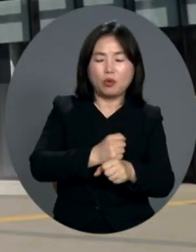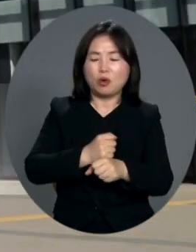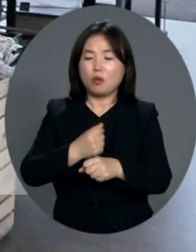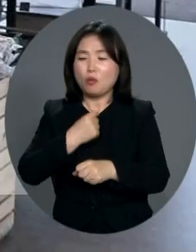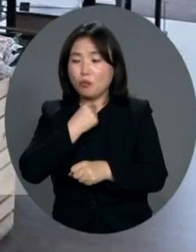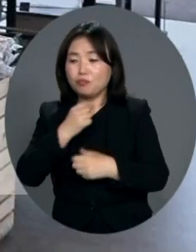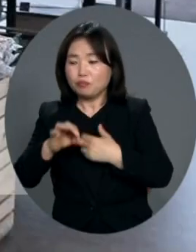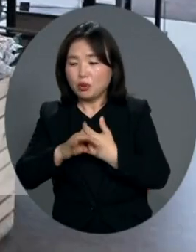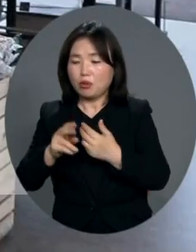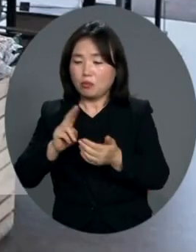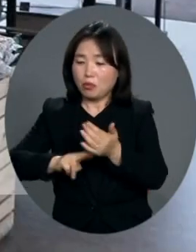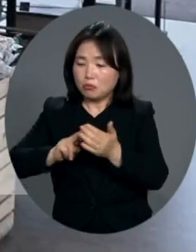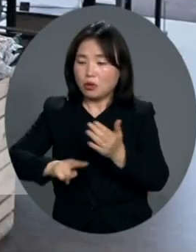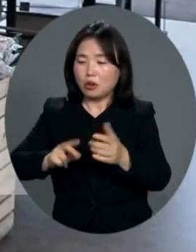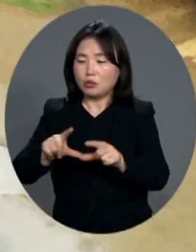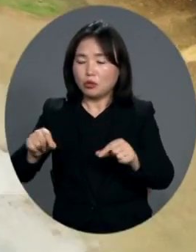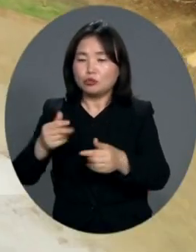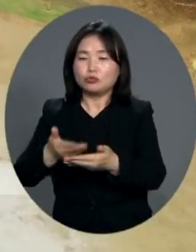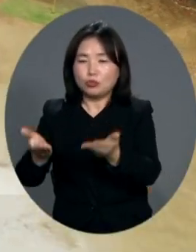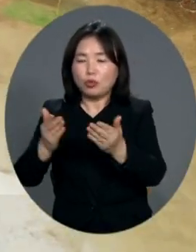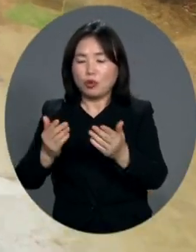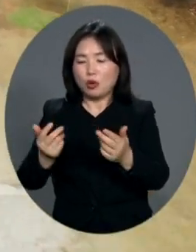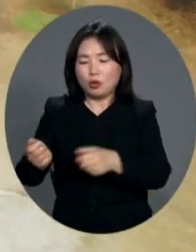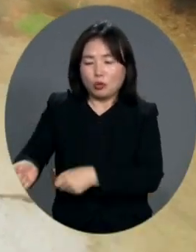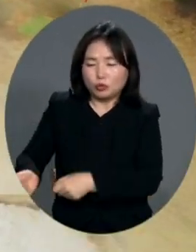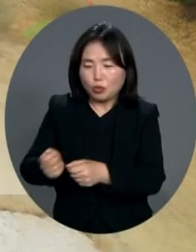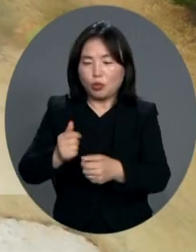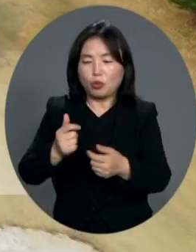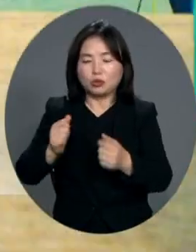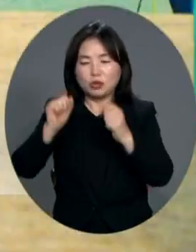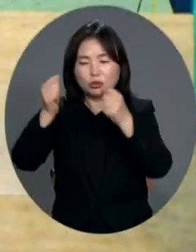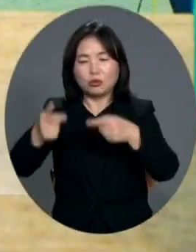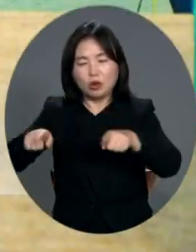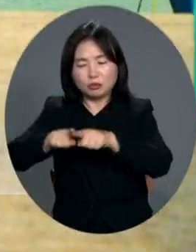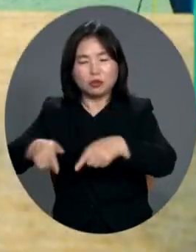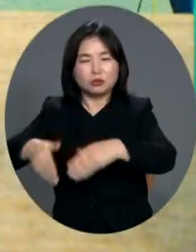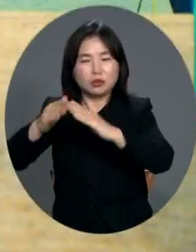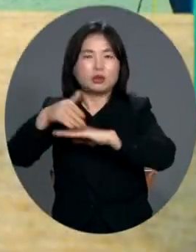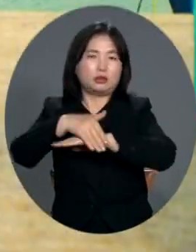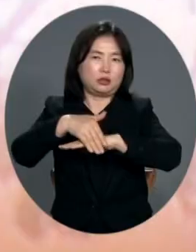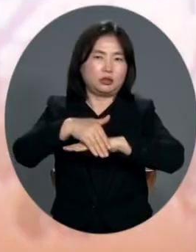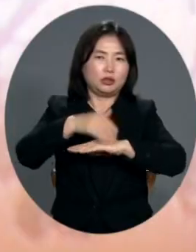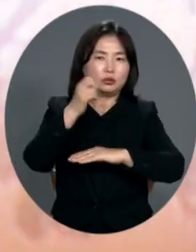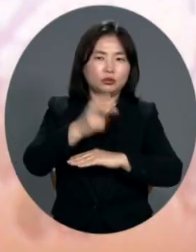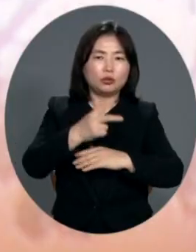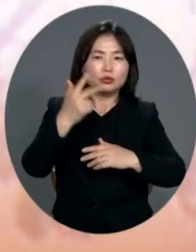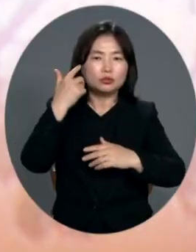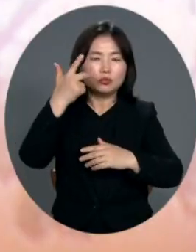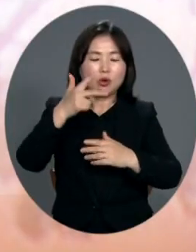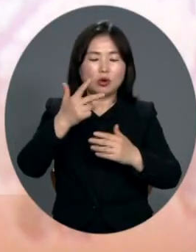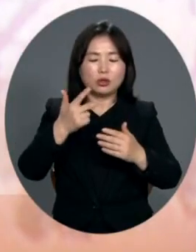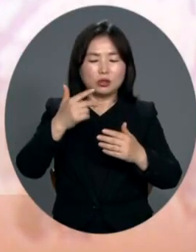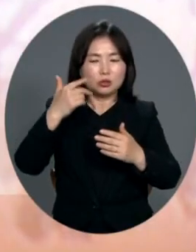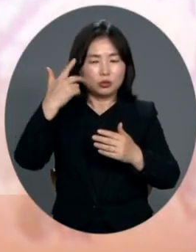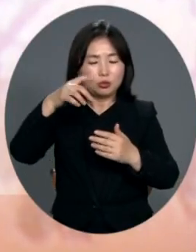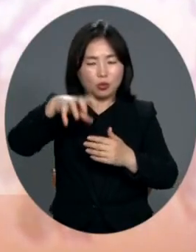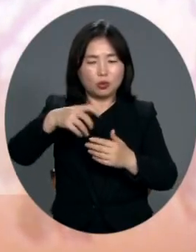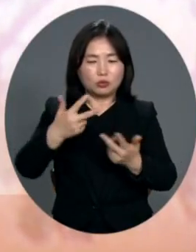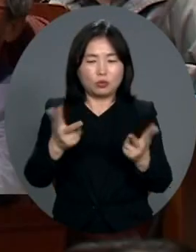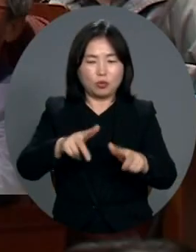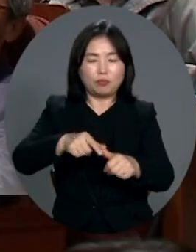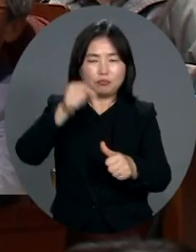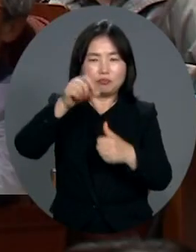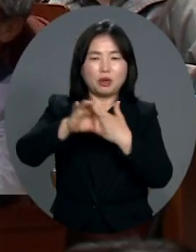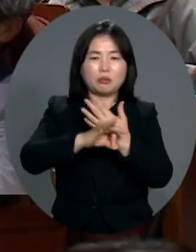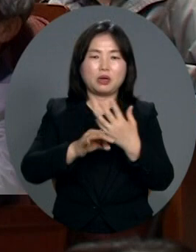주민들이 원하면 로컬푸드 판매장과 파크골프장 등 체육시설을 조성합니다. 추모공원 선정 지역에는